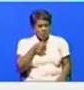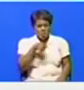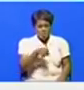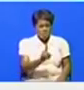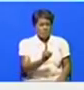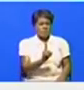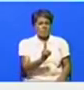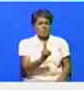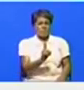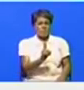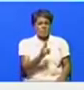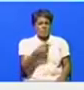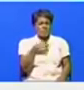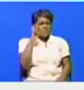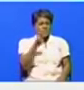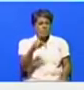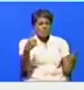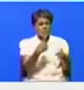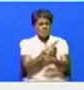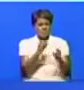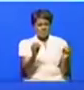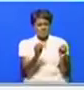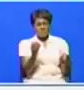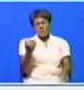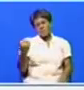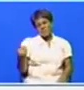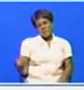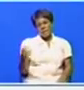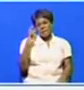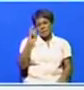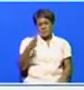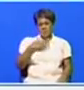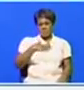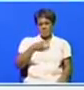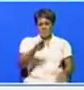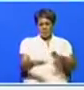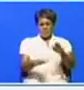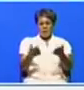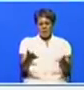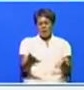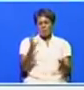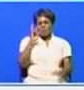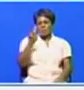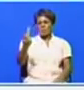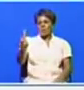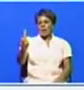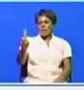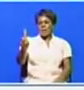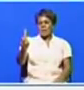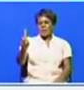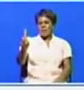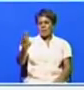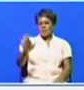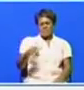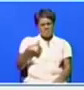isikufanye mimi sitakuona tofauti. Kwa hivyo ni mtoto alikuwa ameniona na miguu mbili na sasa ananiona na mguu moja. Naam. So kwa